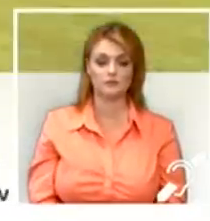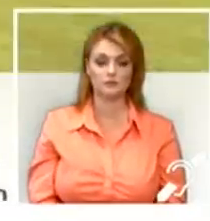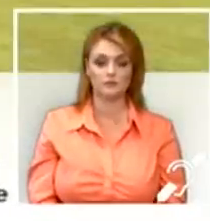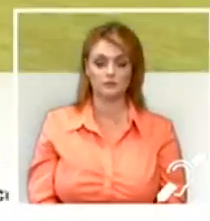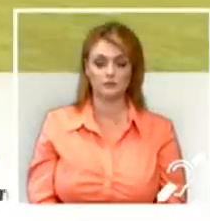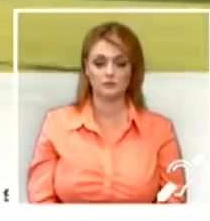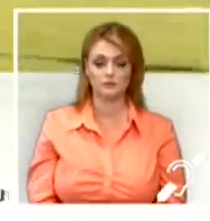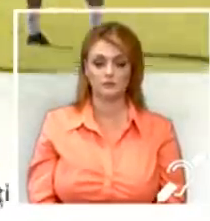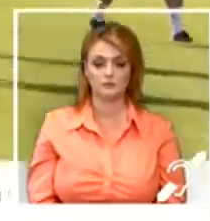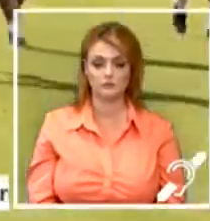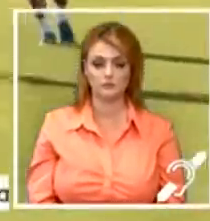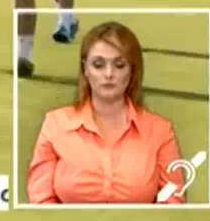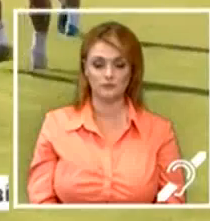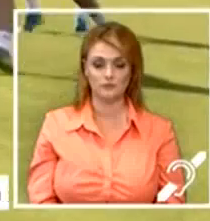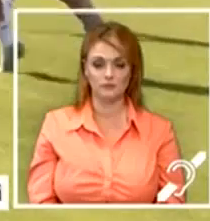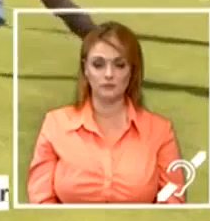2-1.